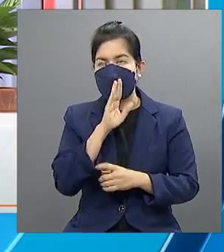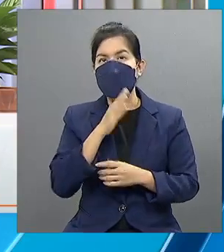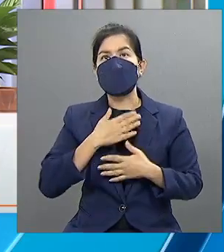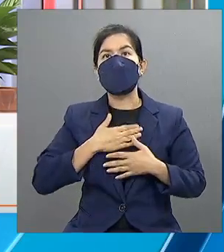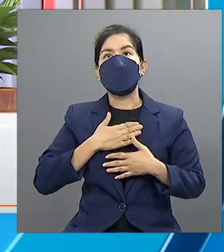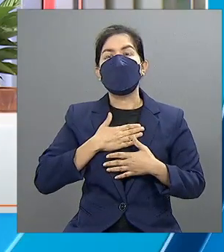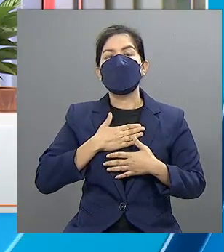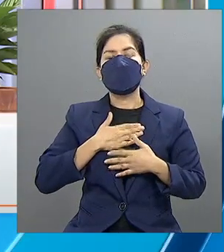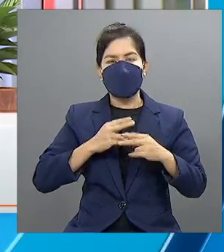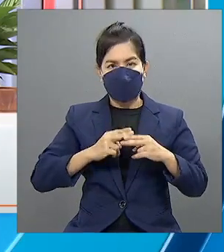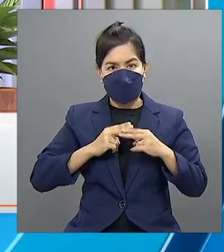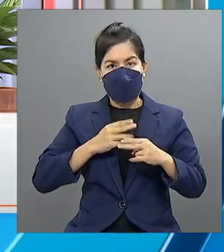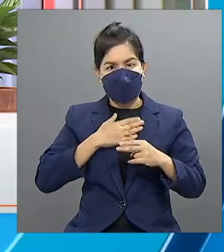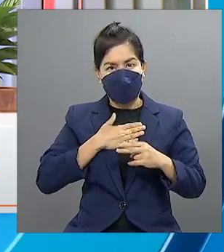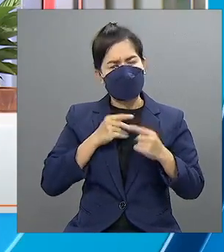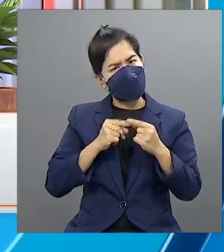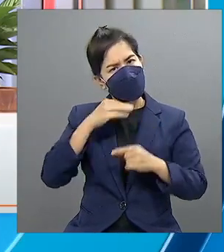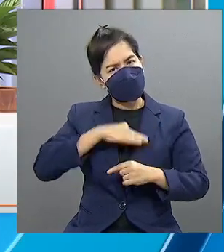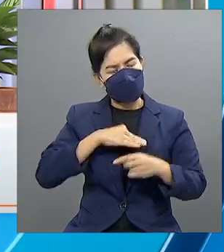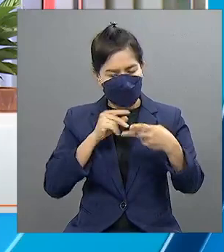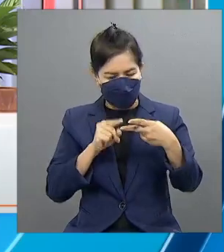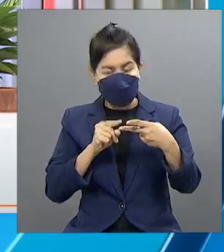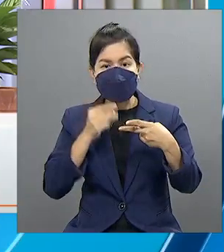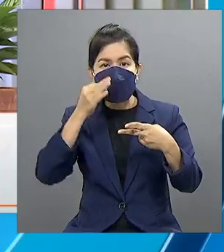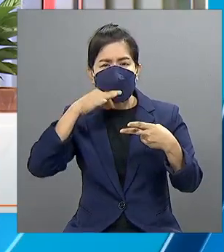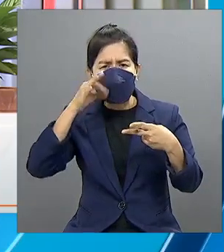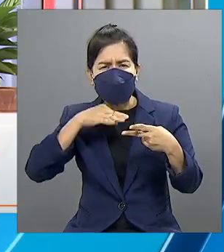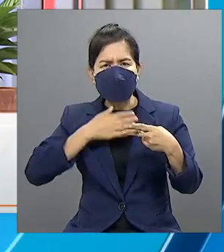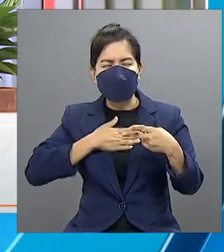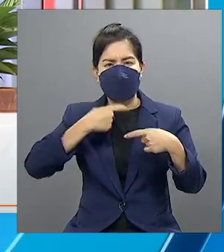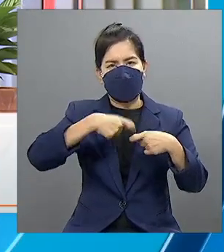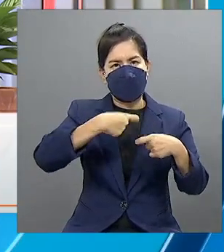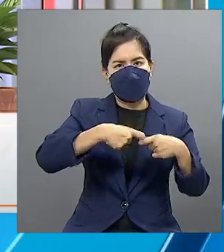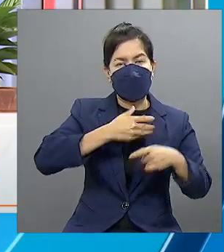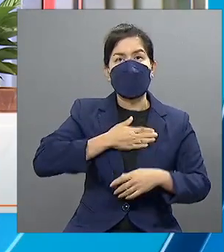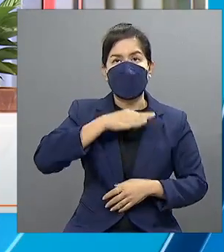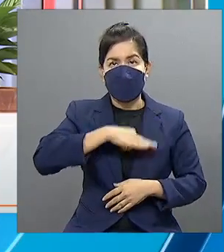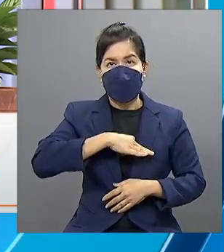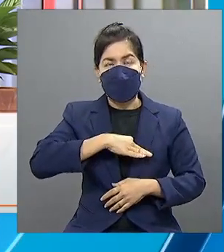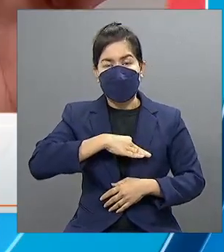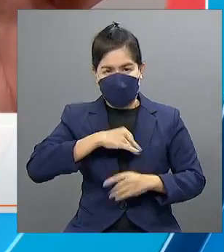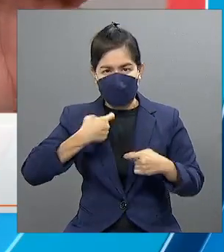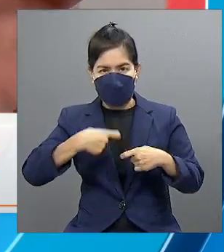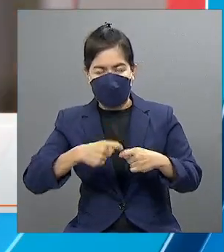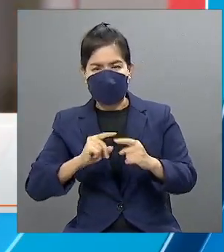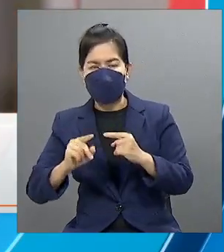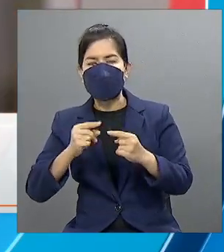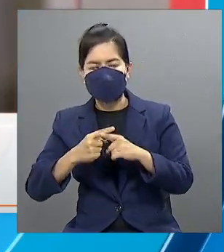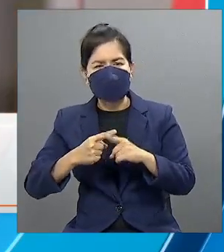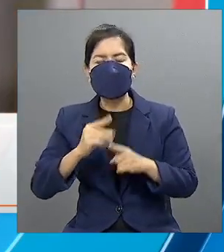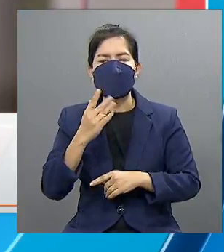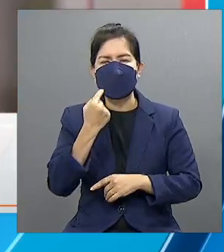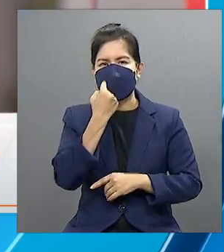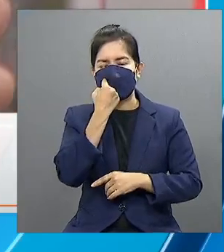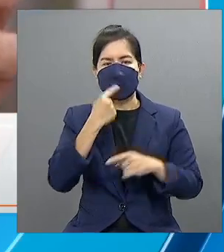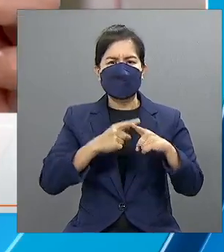นตัวผมว่าใช้น้ำลายอ่ะคือ1มันยากบางกรณีนะฮะแต่คือข้อดีก็คือมันไม่เจ็บแหละไม่เจ็บรูจมูกแต่ทีเนี้ยก็รู้สึกว่าเ